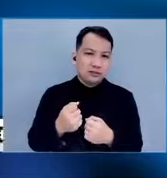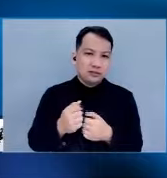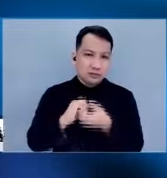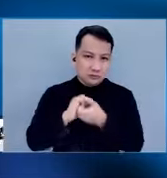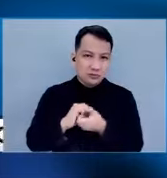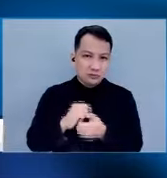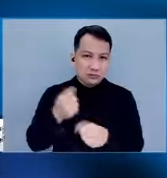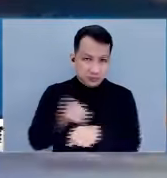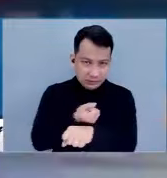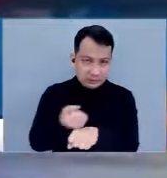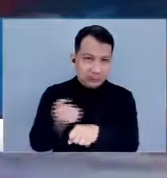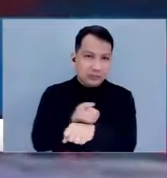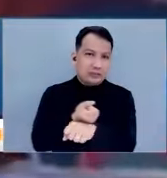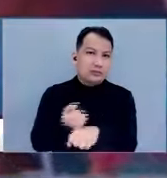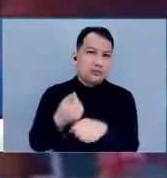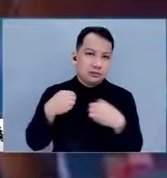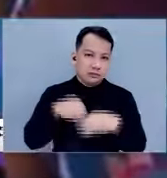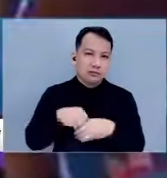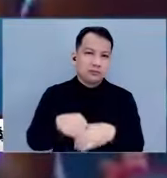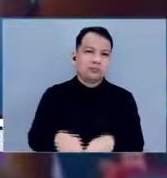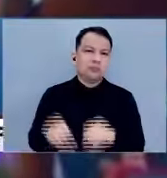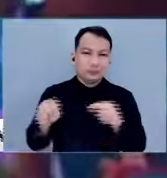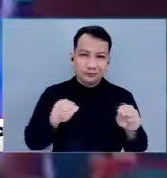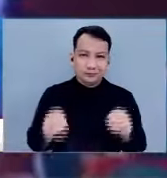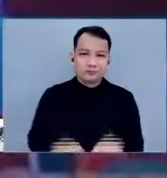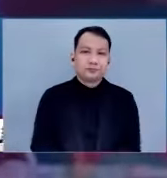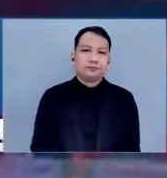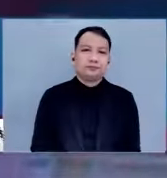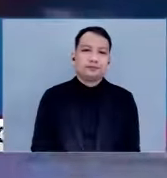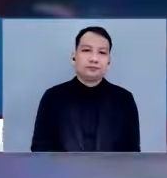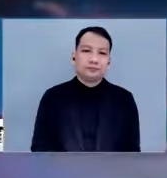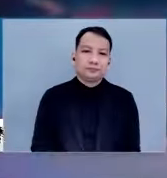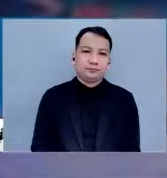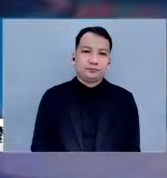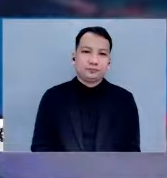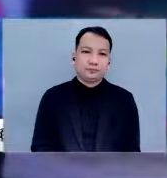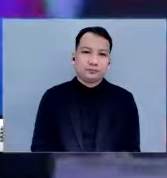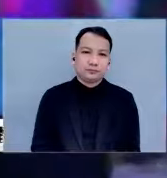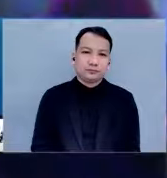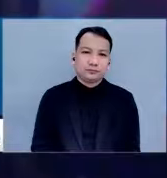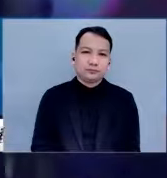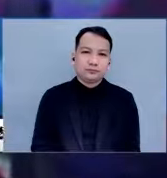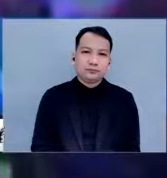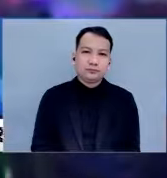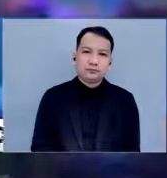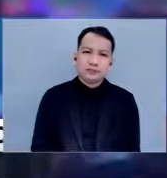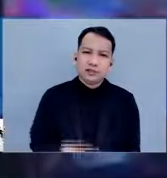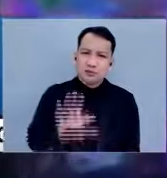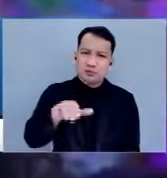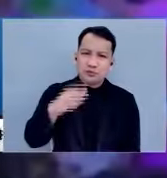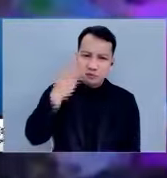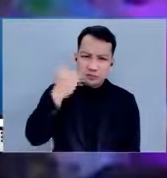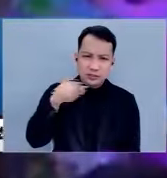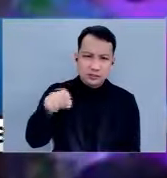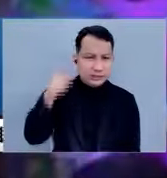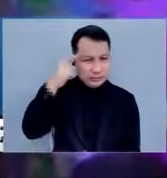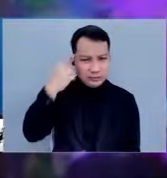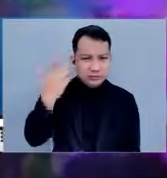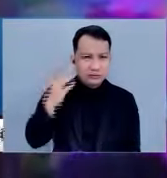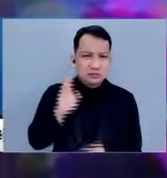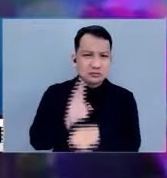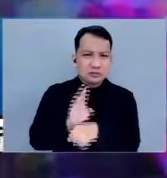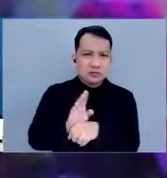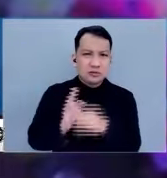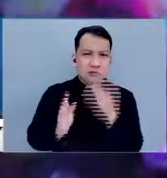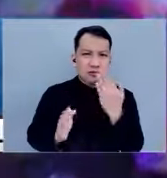loob ano solid galing Pero ito Bakit ba ito yung naisipan yung simulang negosyo Res sa